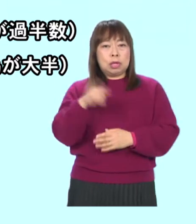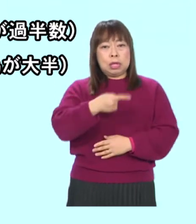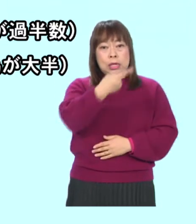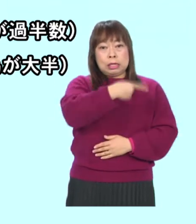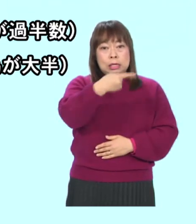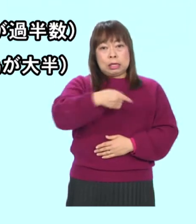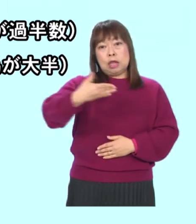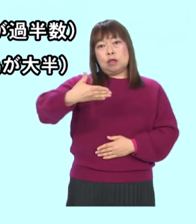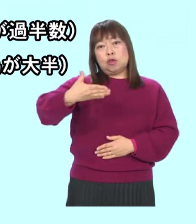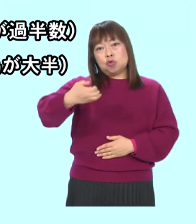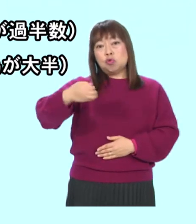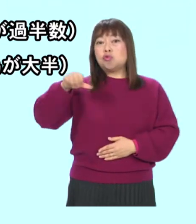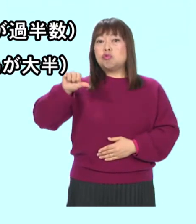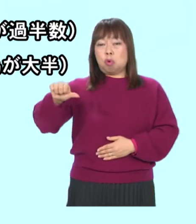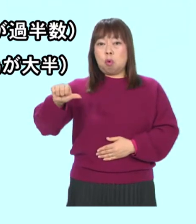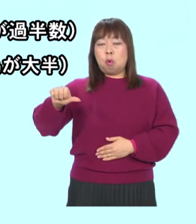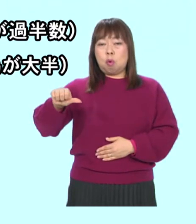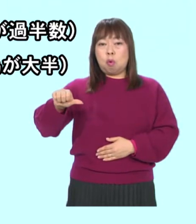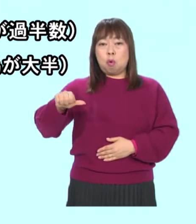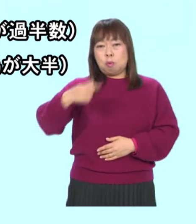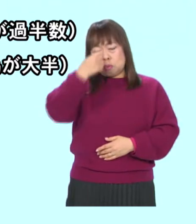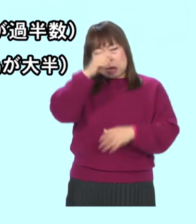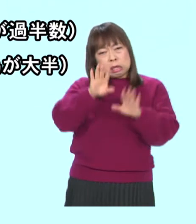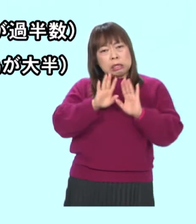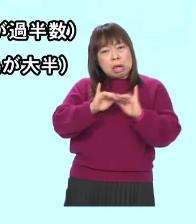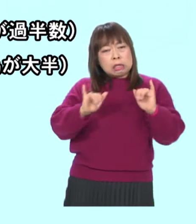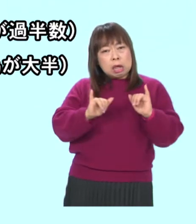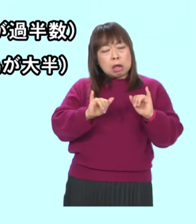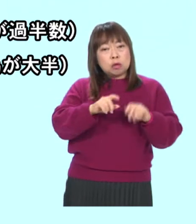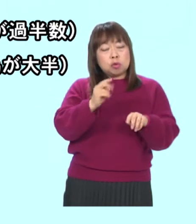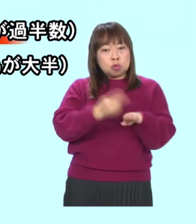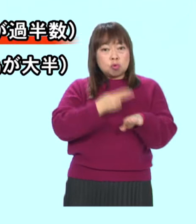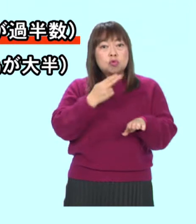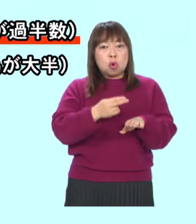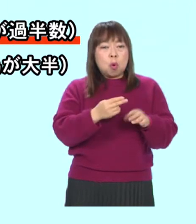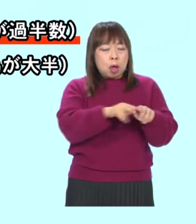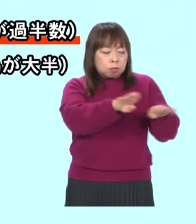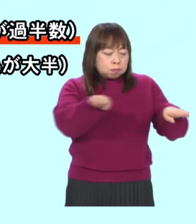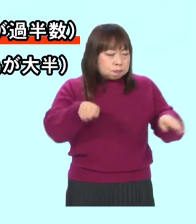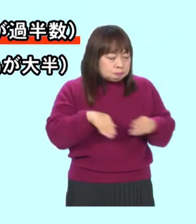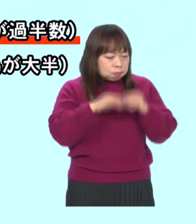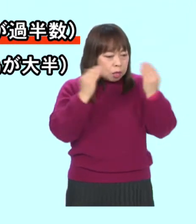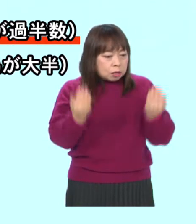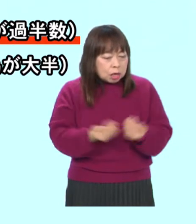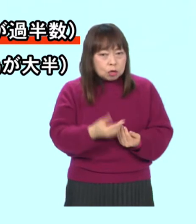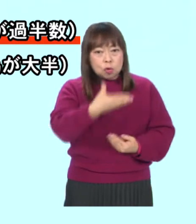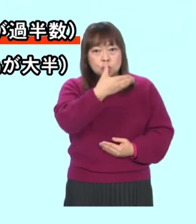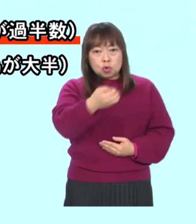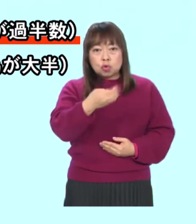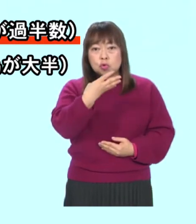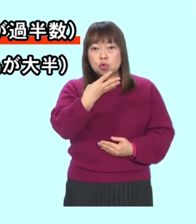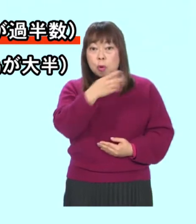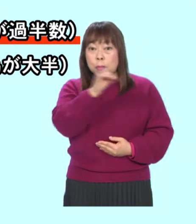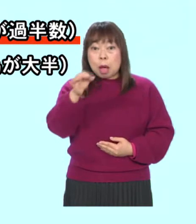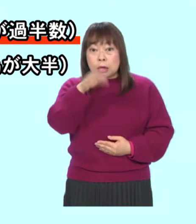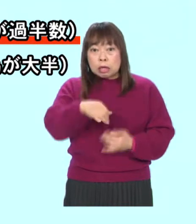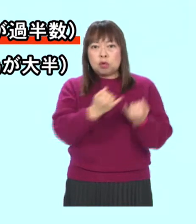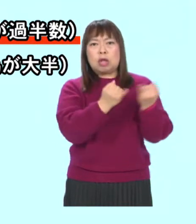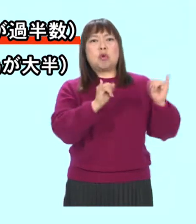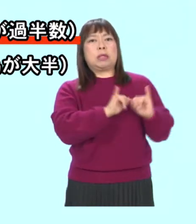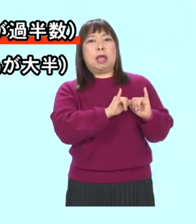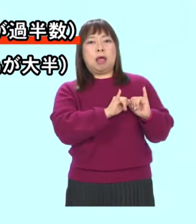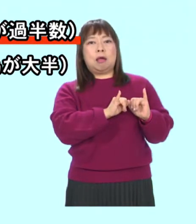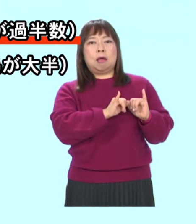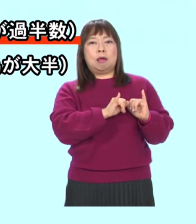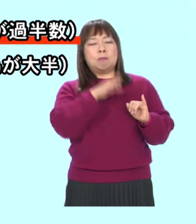。被害者の特徴としては、女性が全体の 94% と大半を占め、